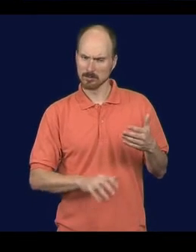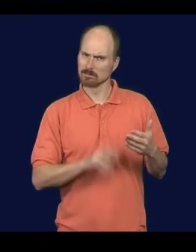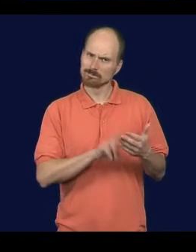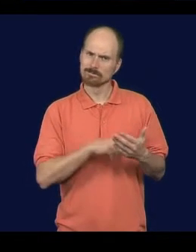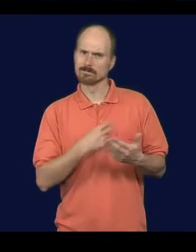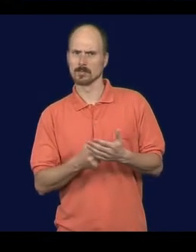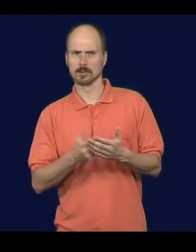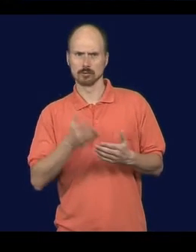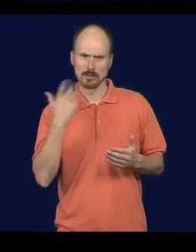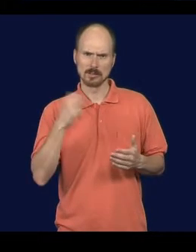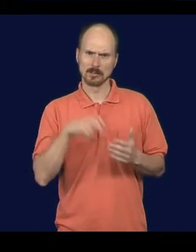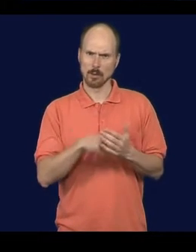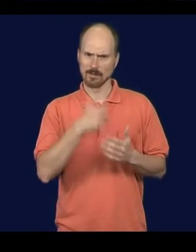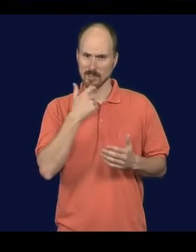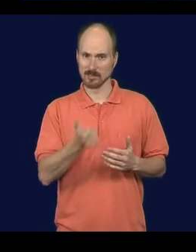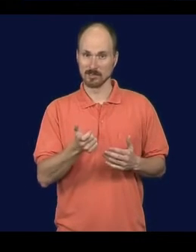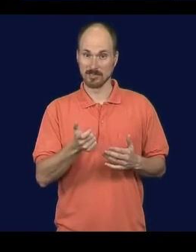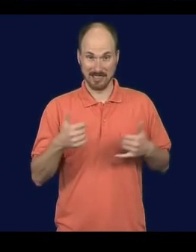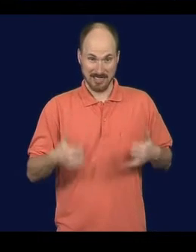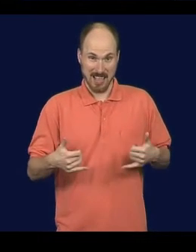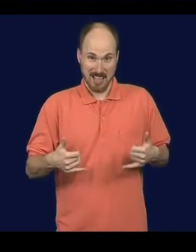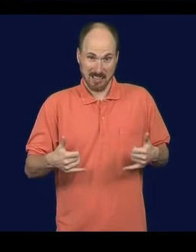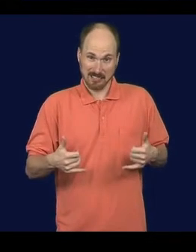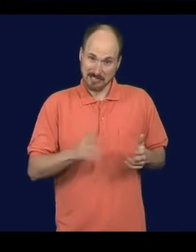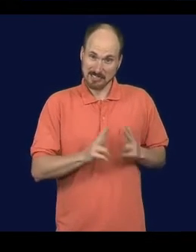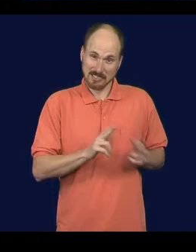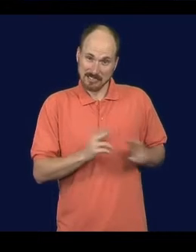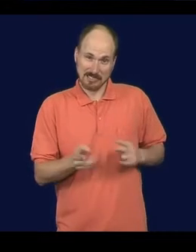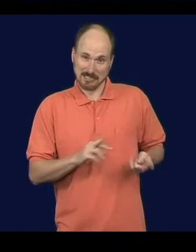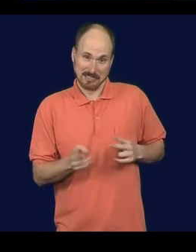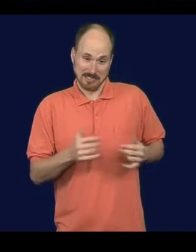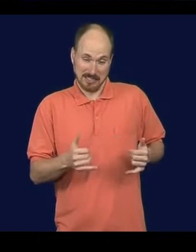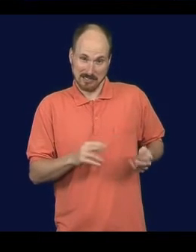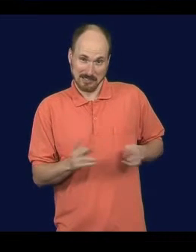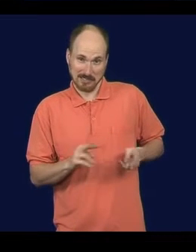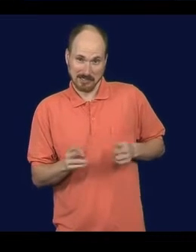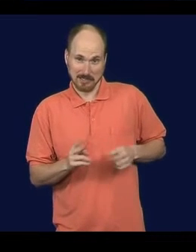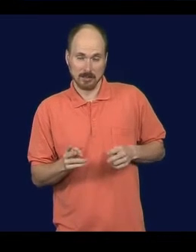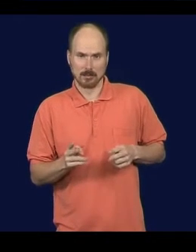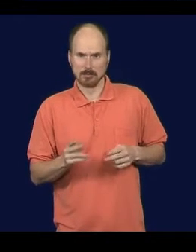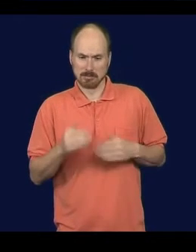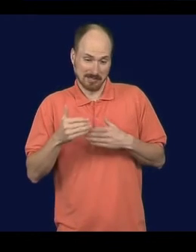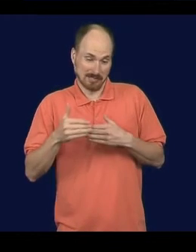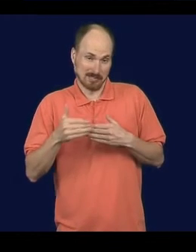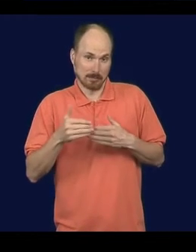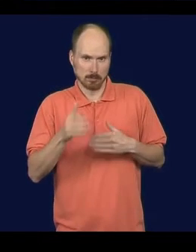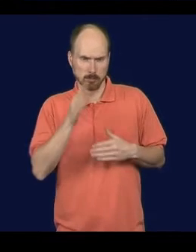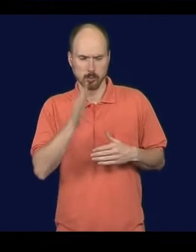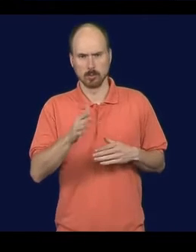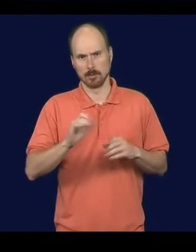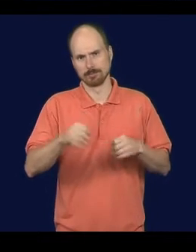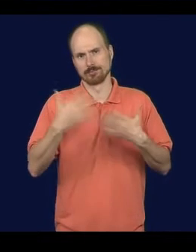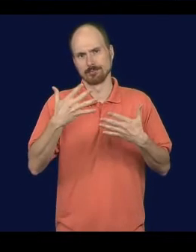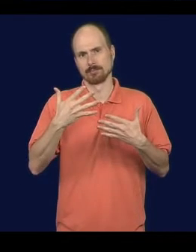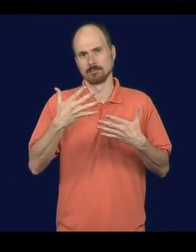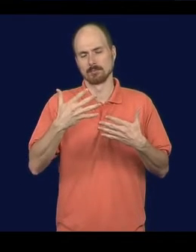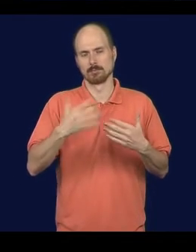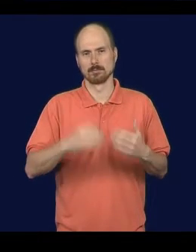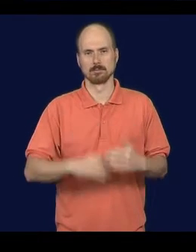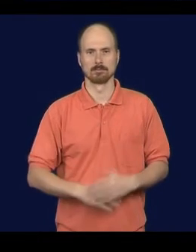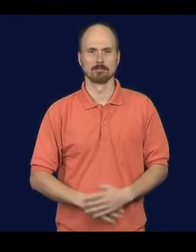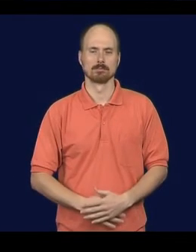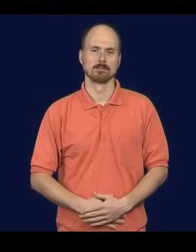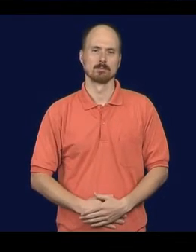skládá ze tří součástí. Je to senzor, 3D senzor, je to